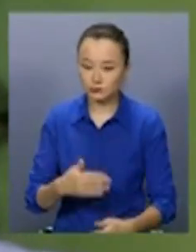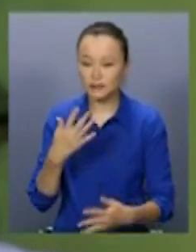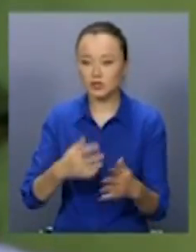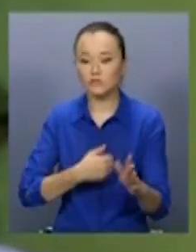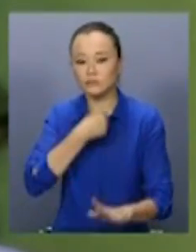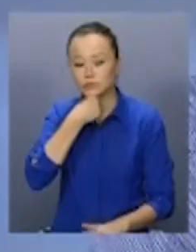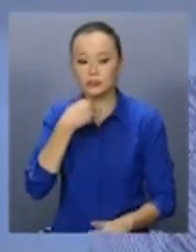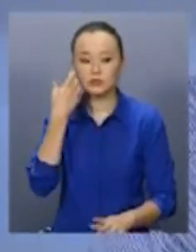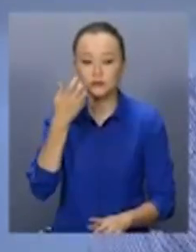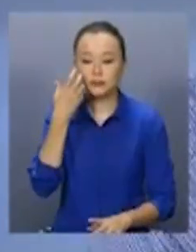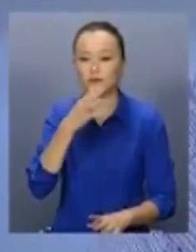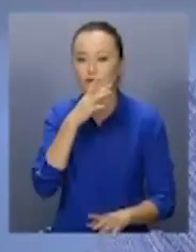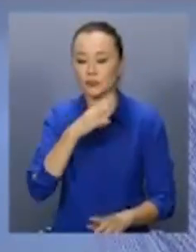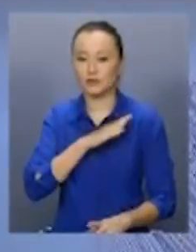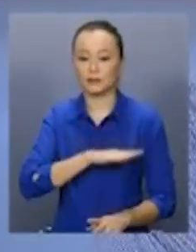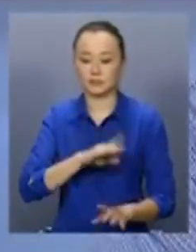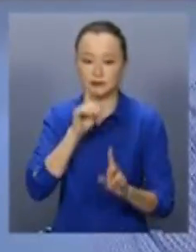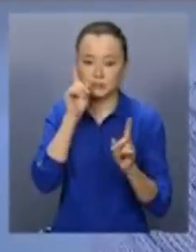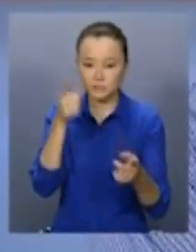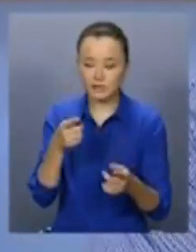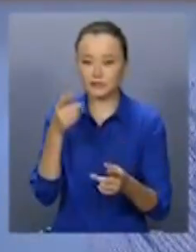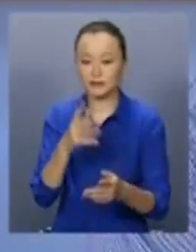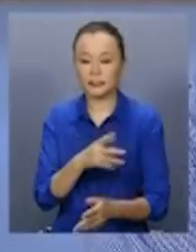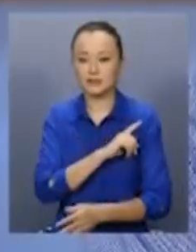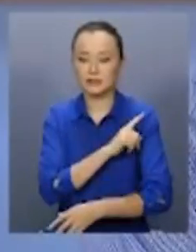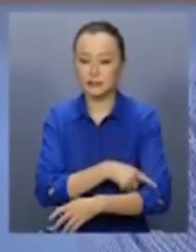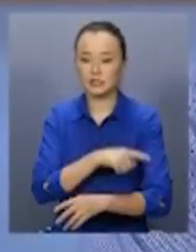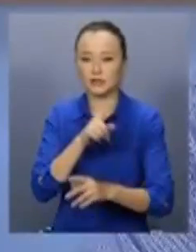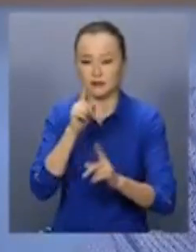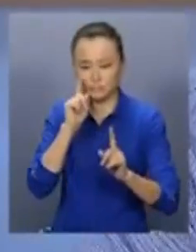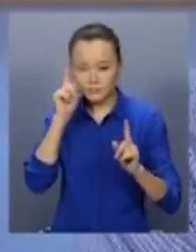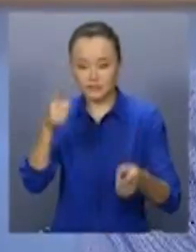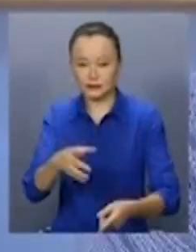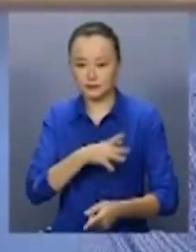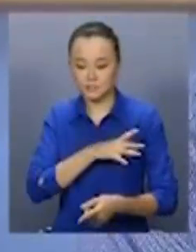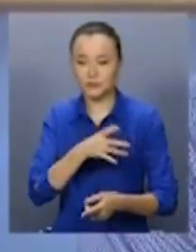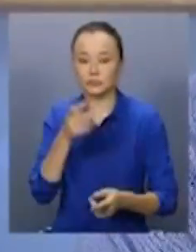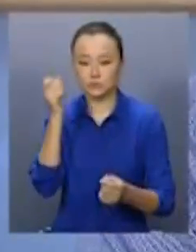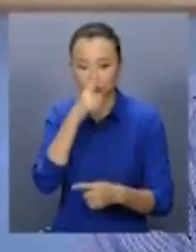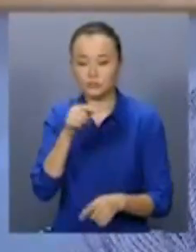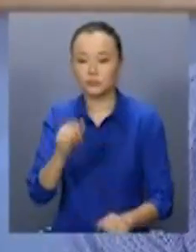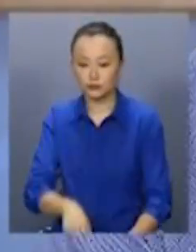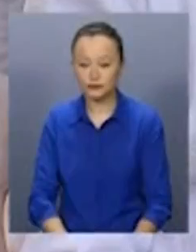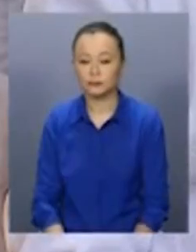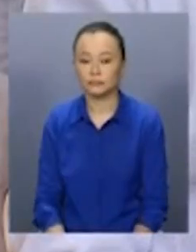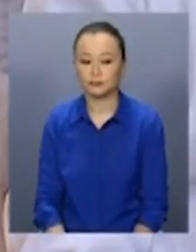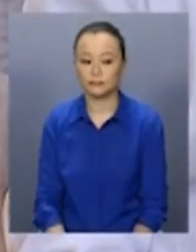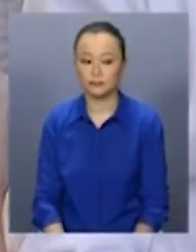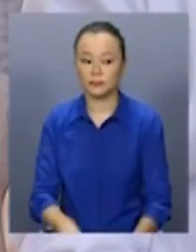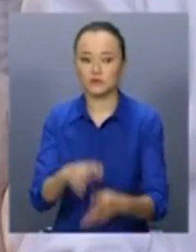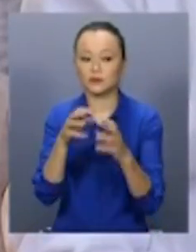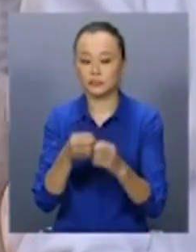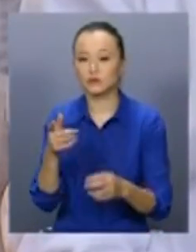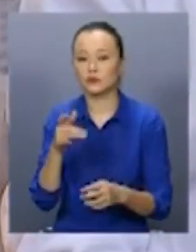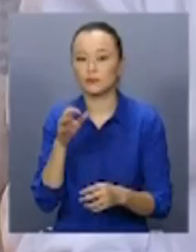ма, қай кезде күйзеліске түскенін, қай кезде қатты күйзелісті бастан өткергенін білуге болады екен. Яғни осы Күлмаш ханым